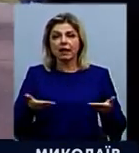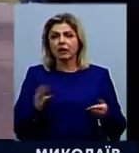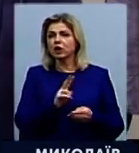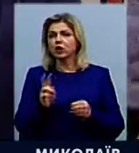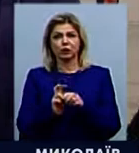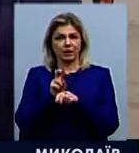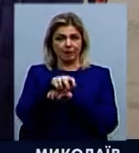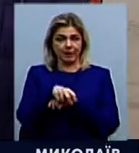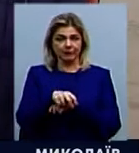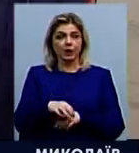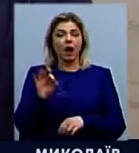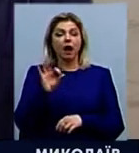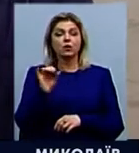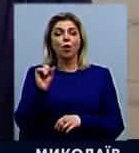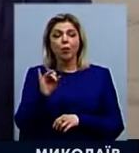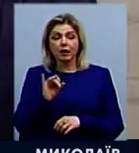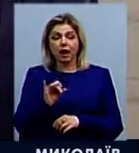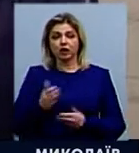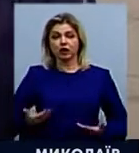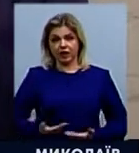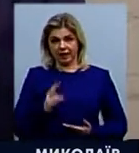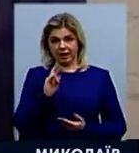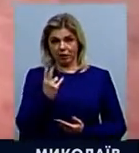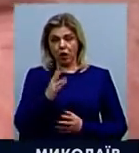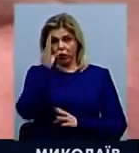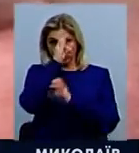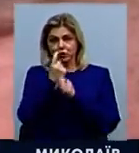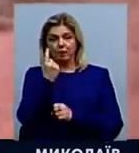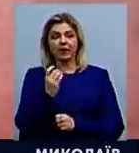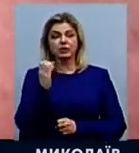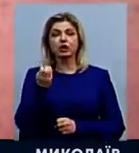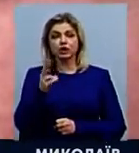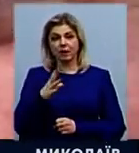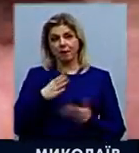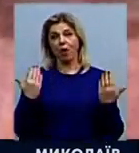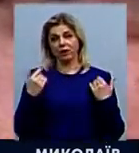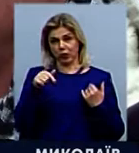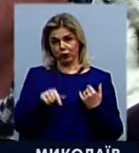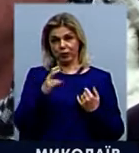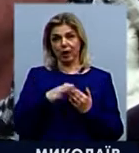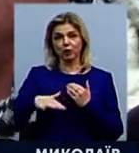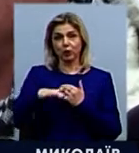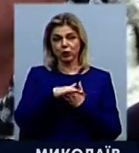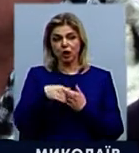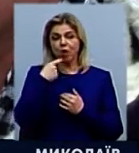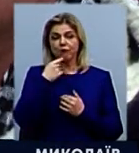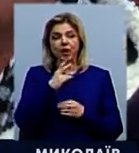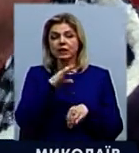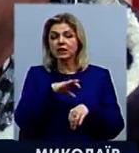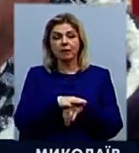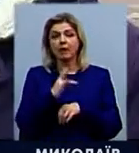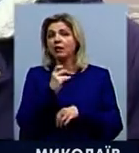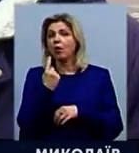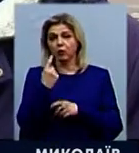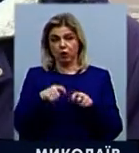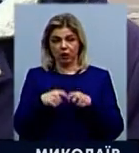переліз. Андрій Образов – житель Миколаєва. Вночі 1 січня відпочивав на Соборній площі. Говорить, не помітив жодного